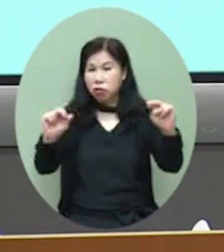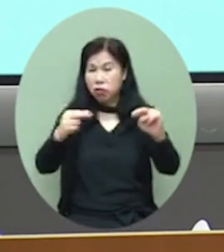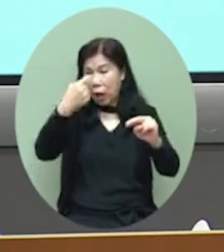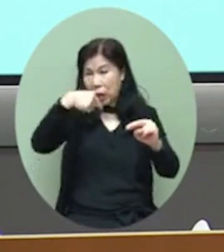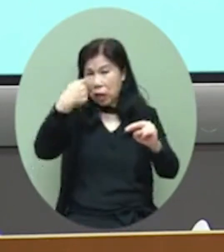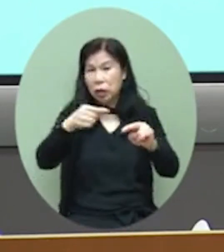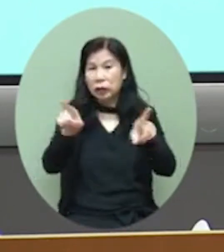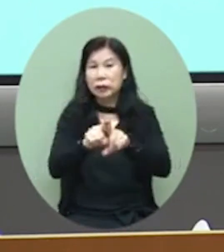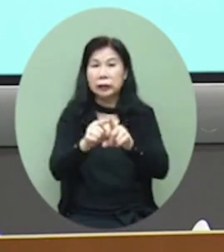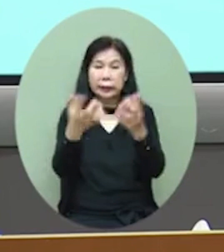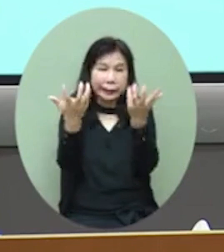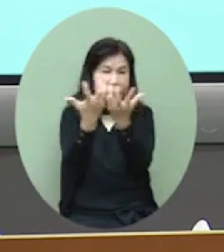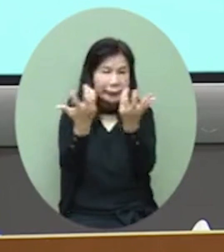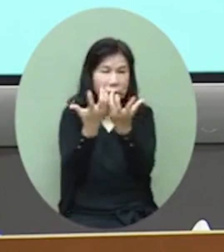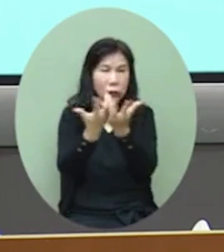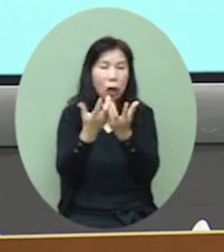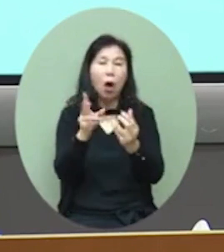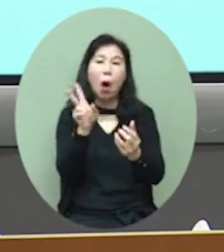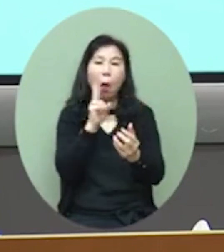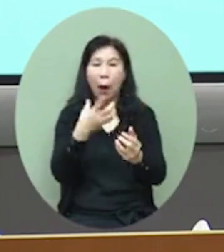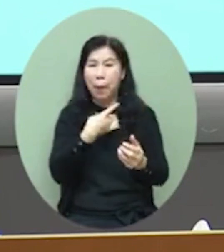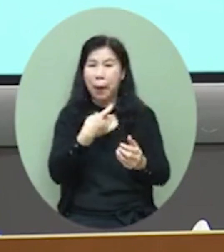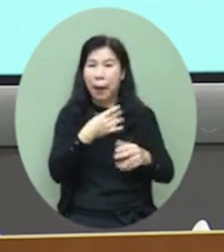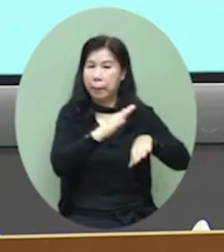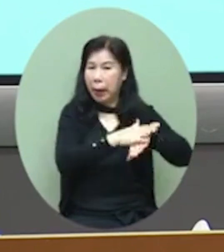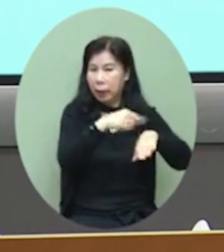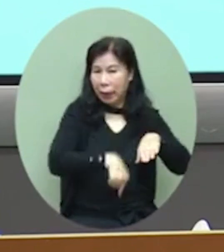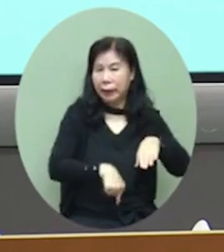面呢，我们是